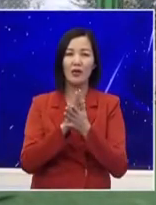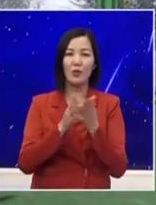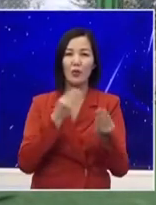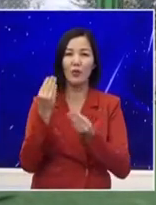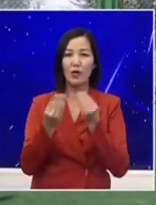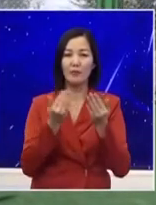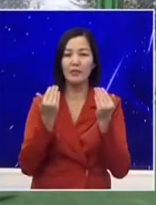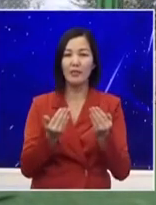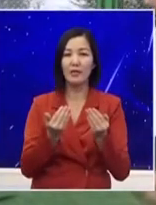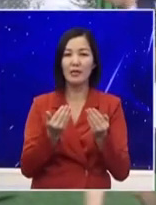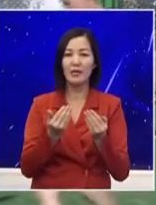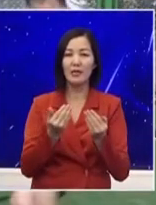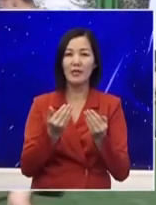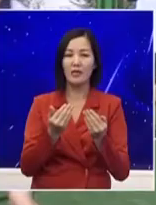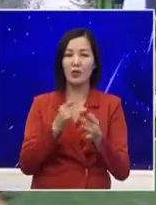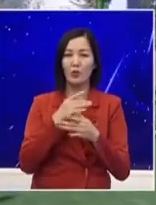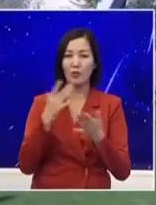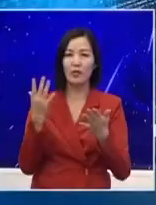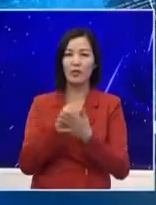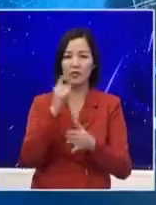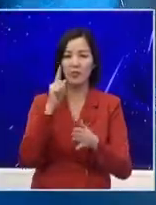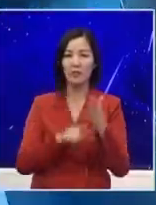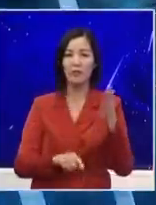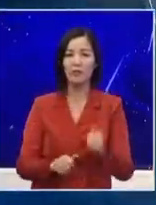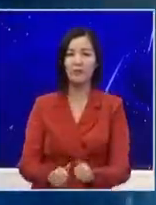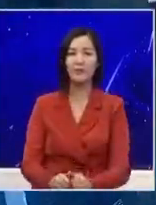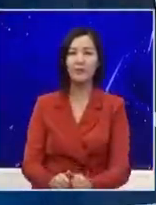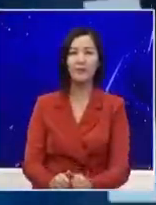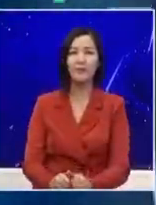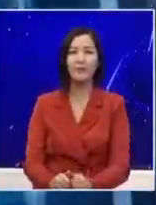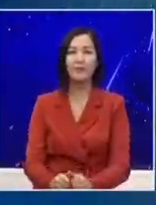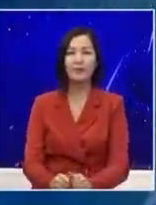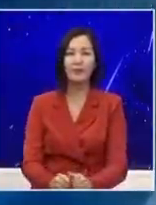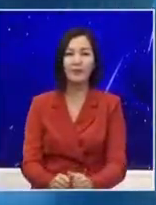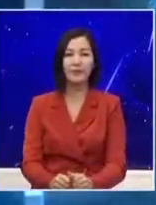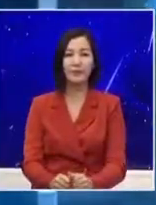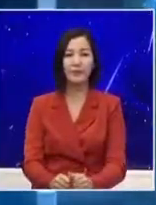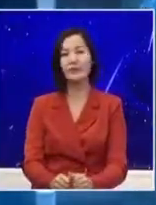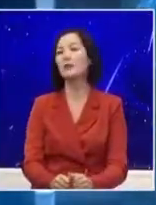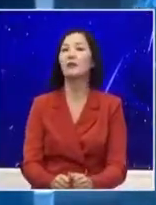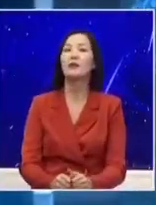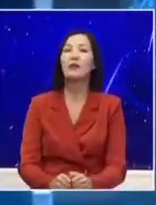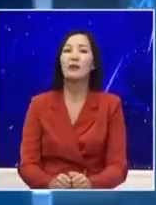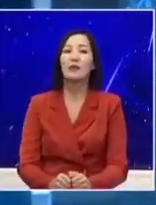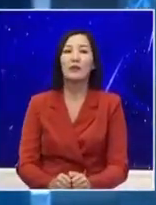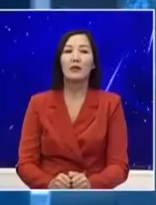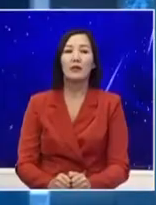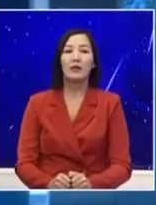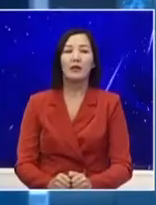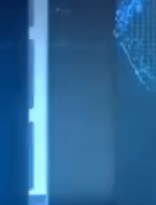мынандай алаңда жетістіктерге жетеміз деп ойлаймыз. Елдана Серпайқызы, Ержан Дүйсен, Жетісу